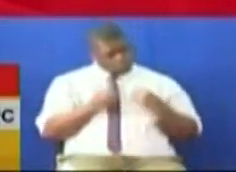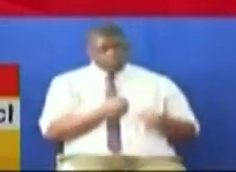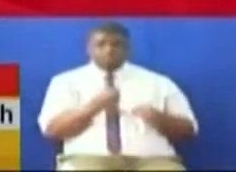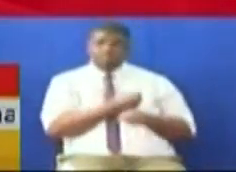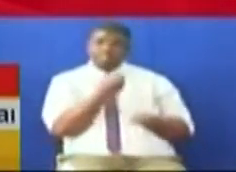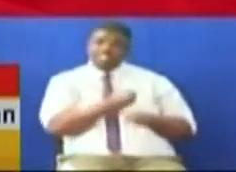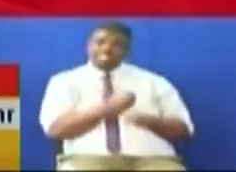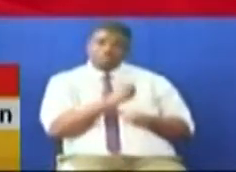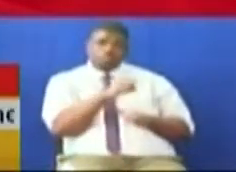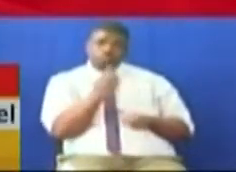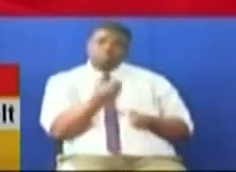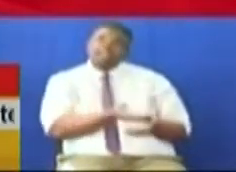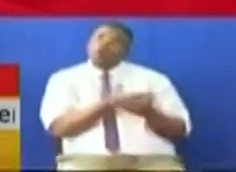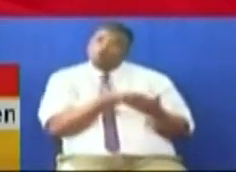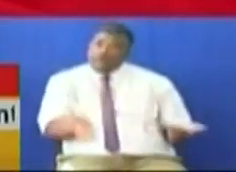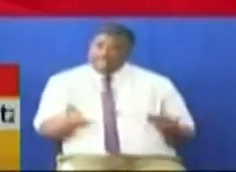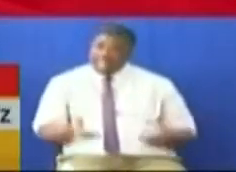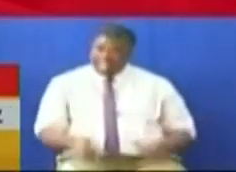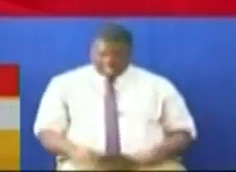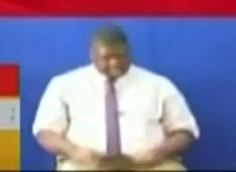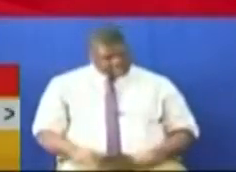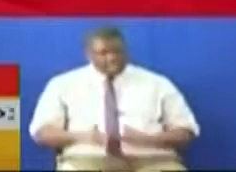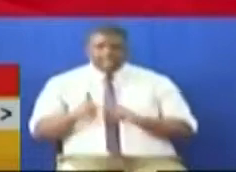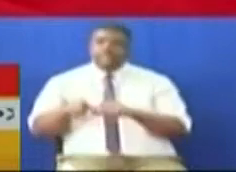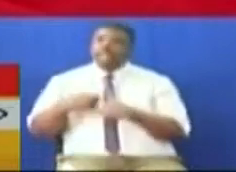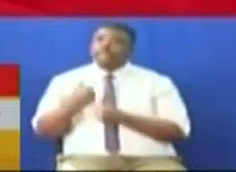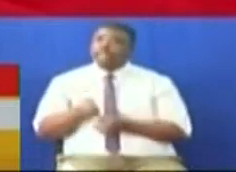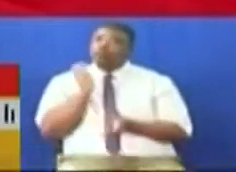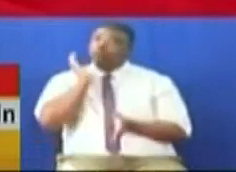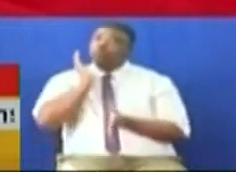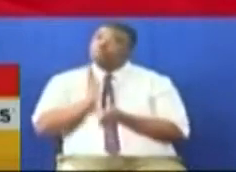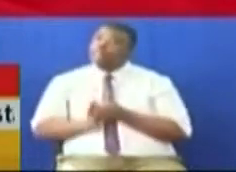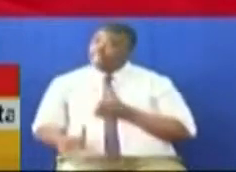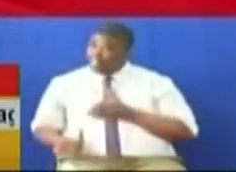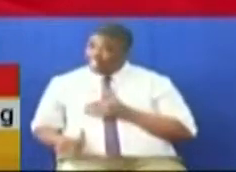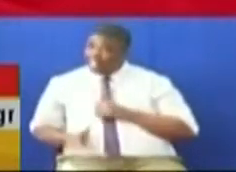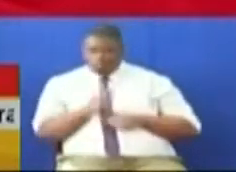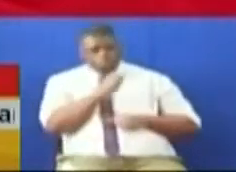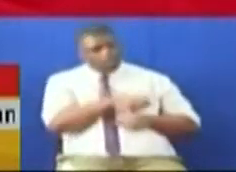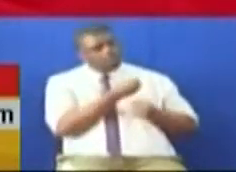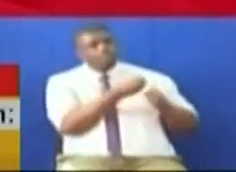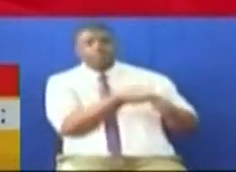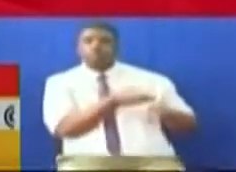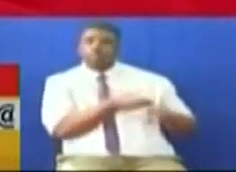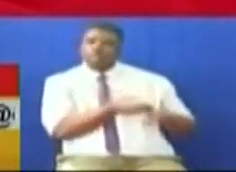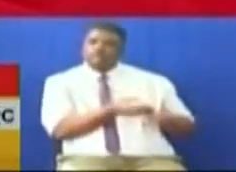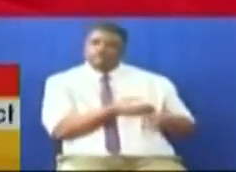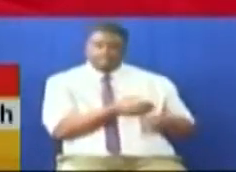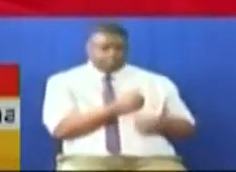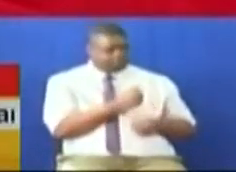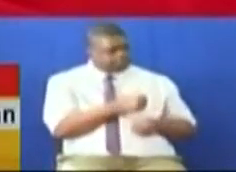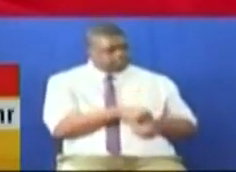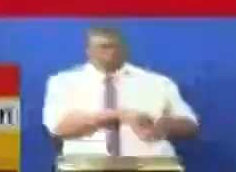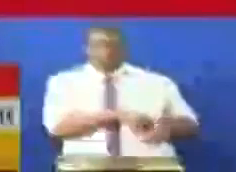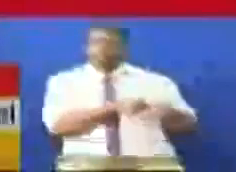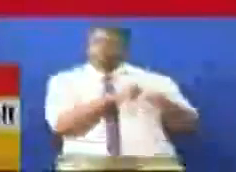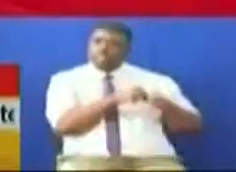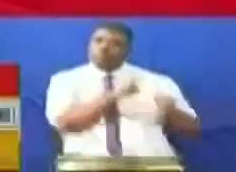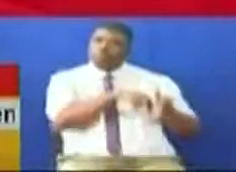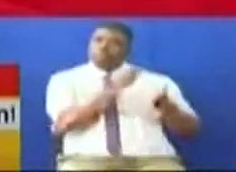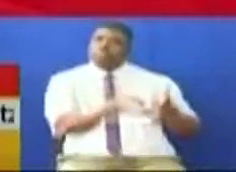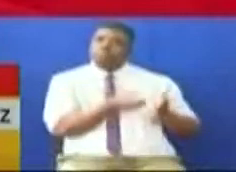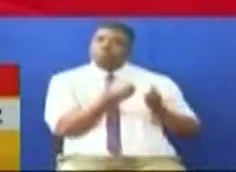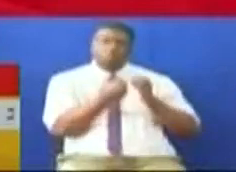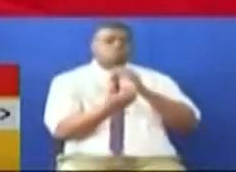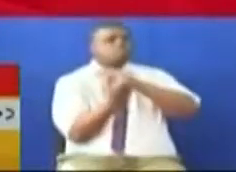ambayo inatosheleza maeneo husika. Lakini kumbe kuna watu huko wamepewa dhamana Mheshimiwa Spika wanashindwa kutimiza wajibu wao. Na